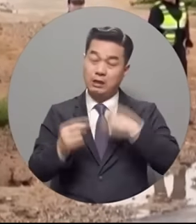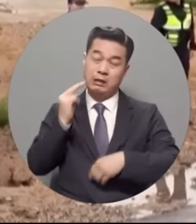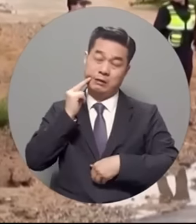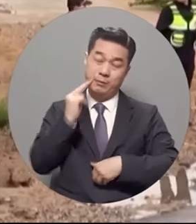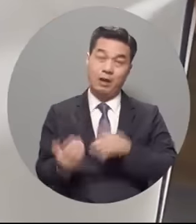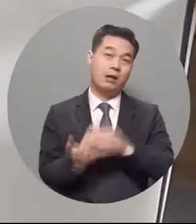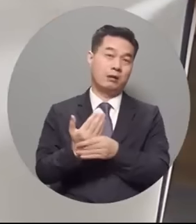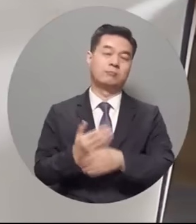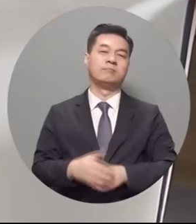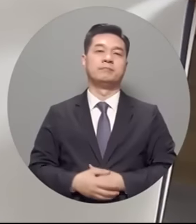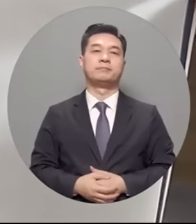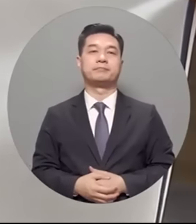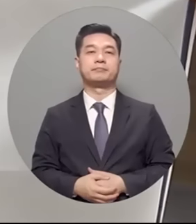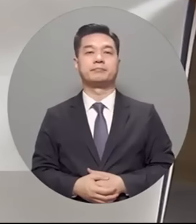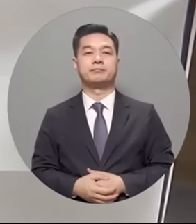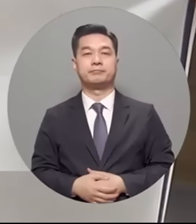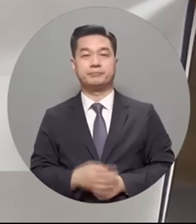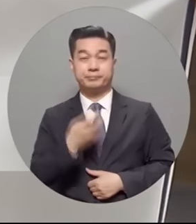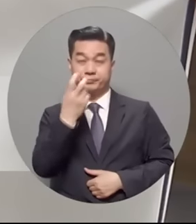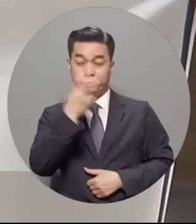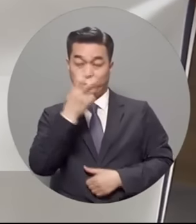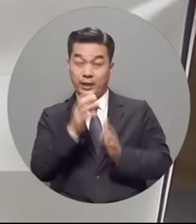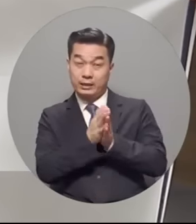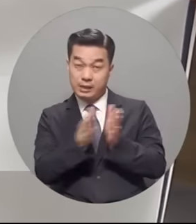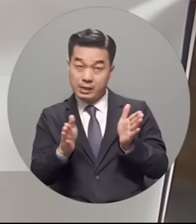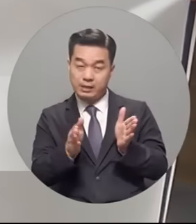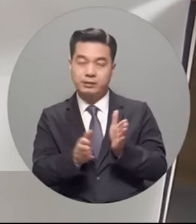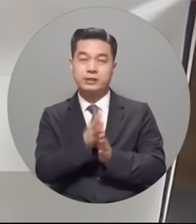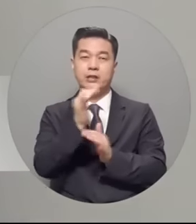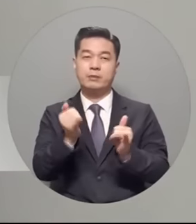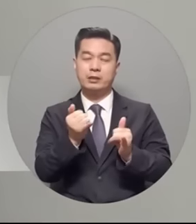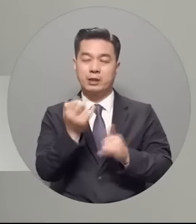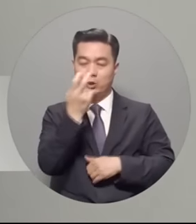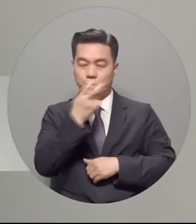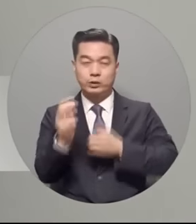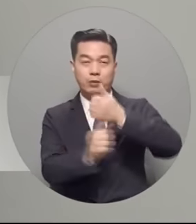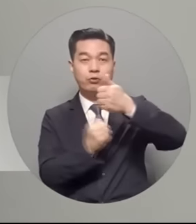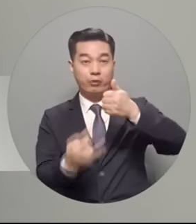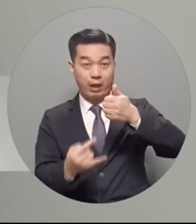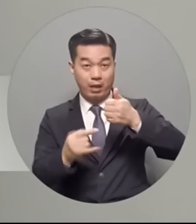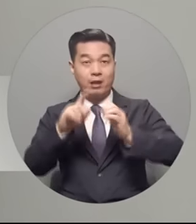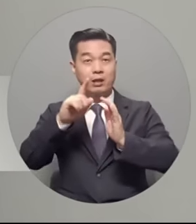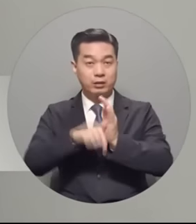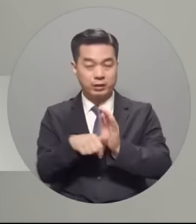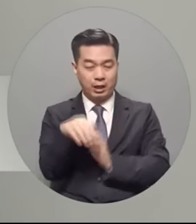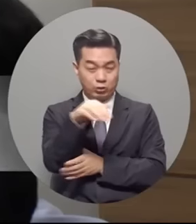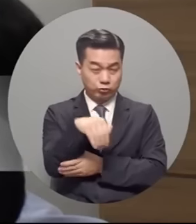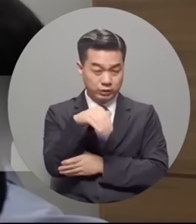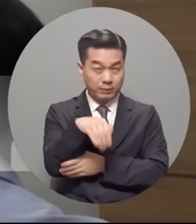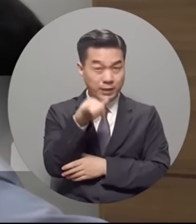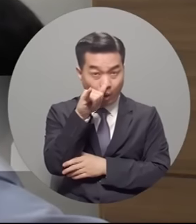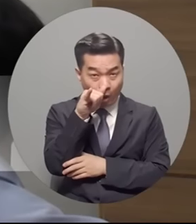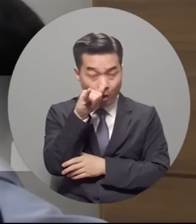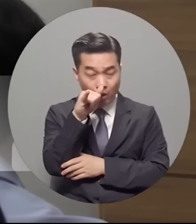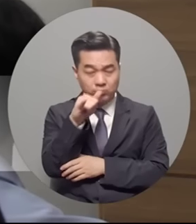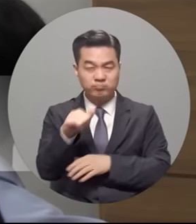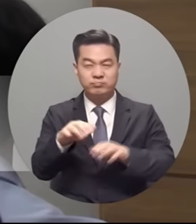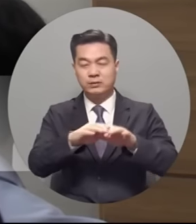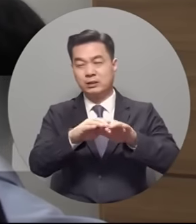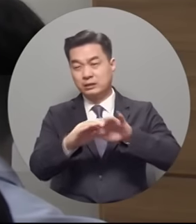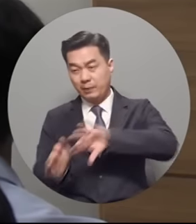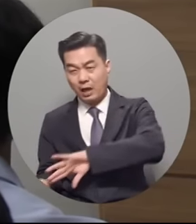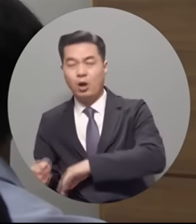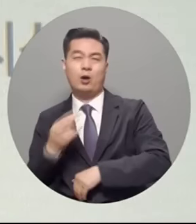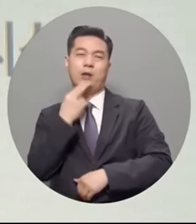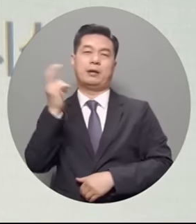발생했습니다. 조사에 착수한 시민진상조사위원회는 당시 중장비가 투입됐다면 제방이 무너지지 않았을 것이라고